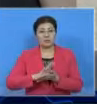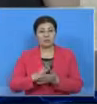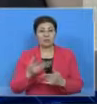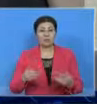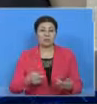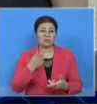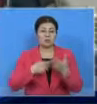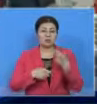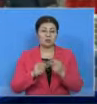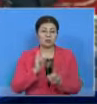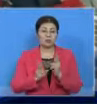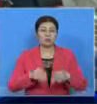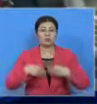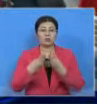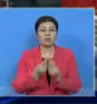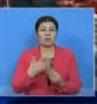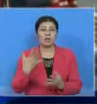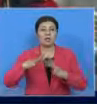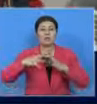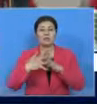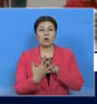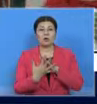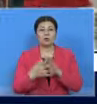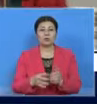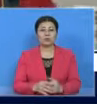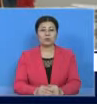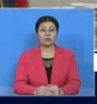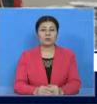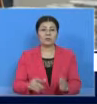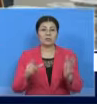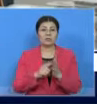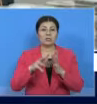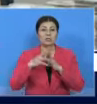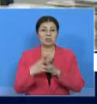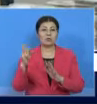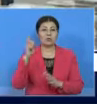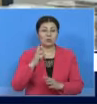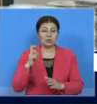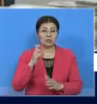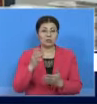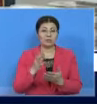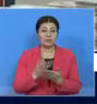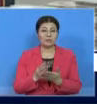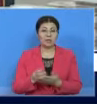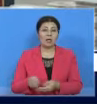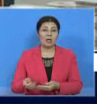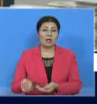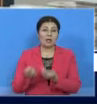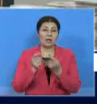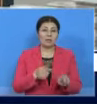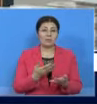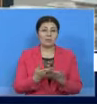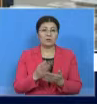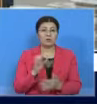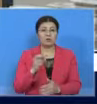өнімдері ұсынылды. 5 ауылдық округтен 7 шаруа қожалықтың өнімдері әкеліп жатыр. Олар бізге келгендер бүгінге